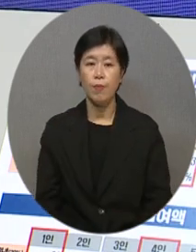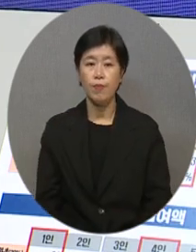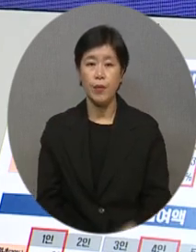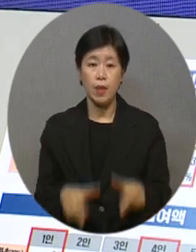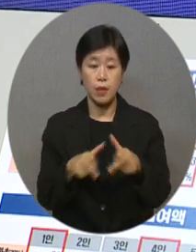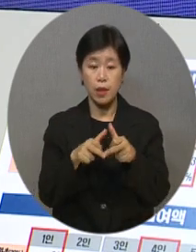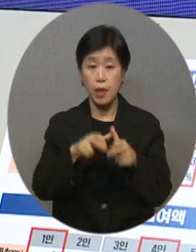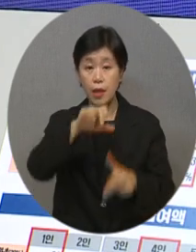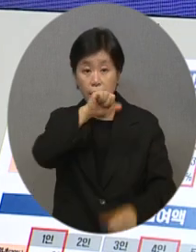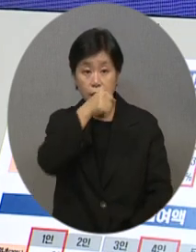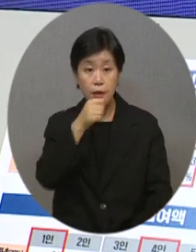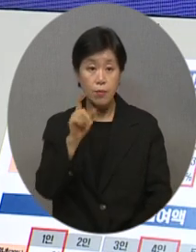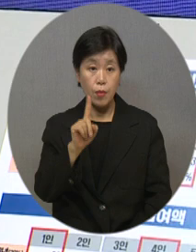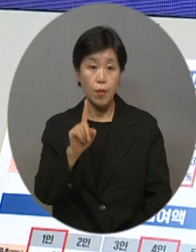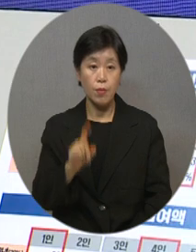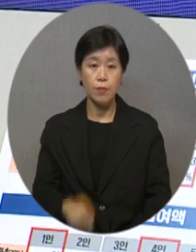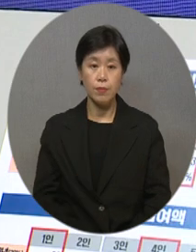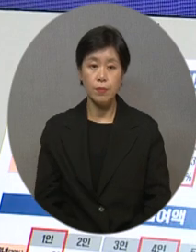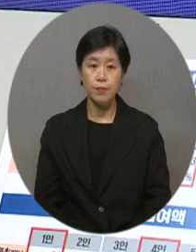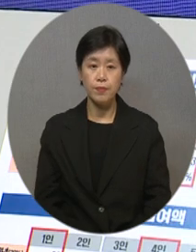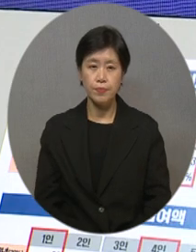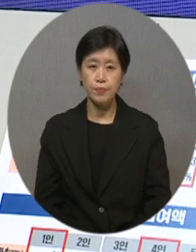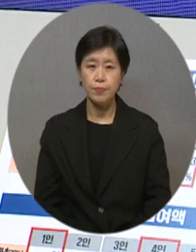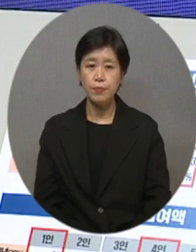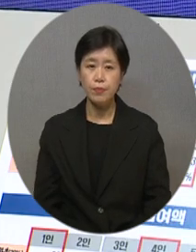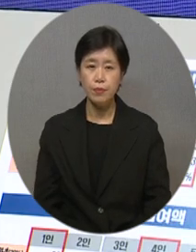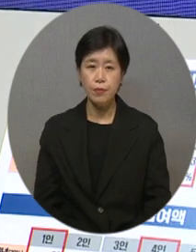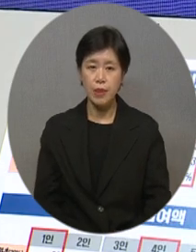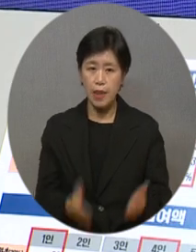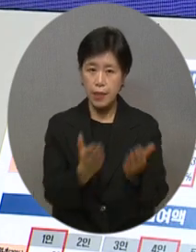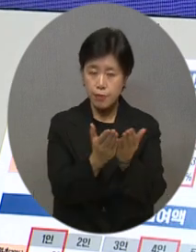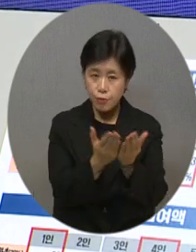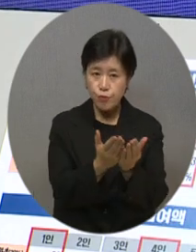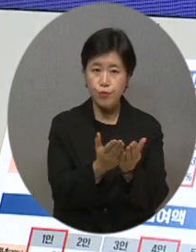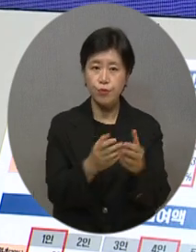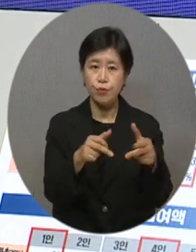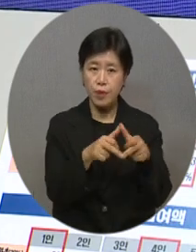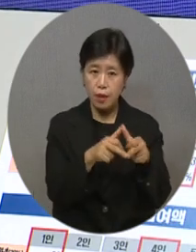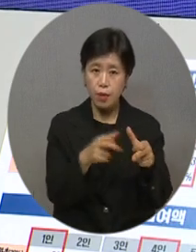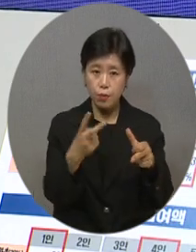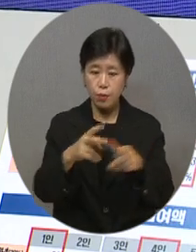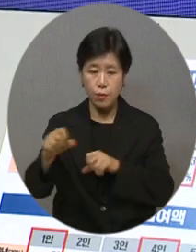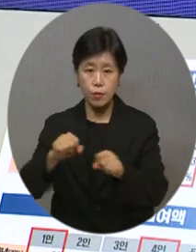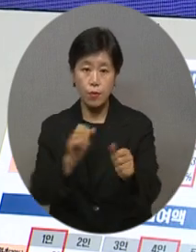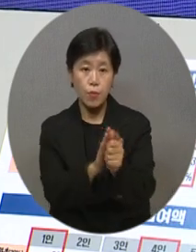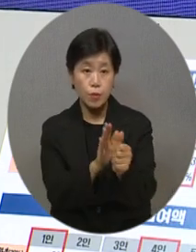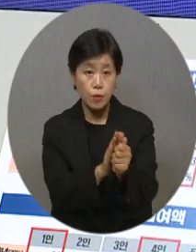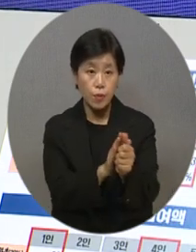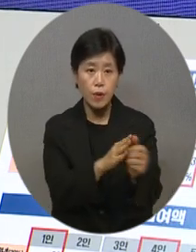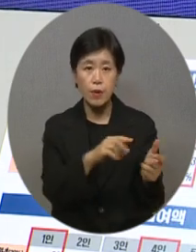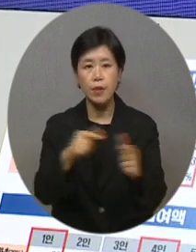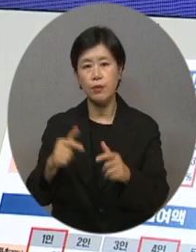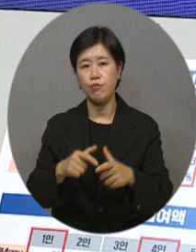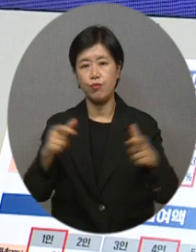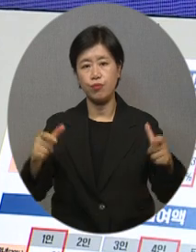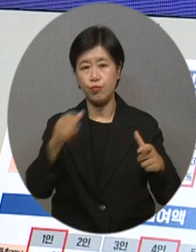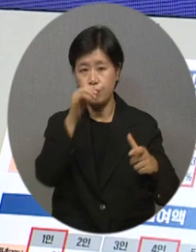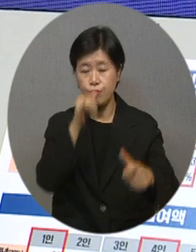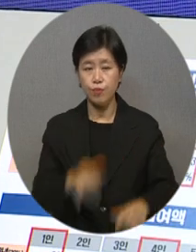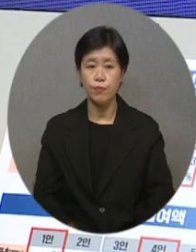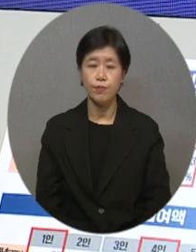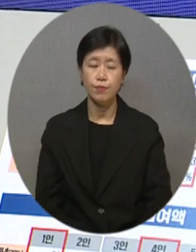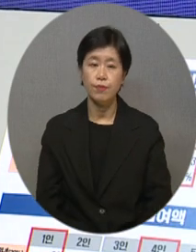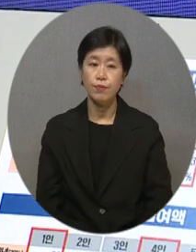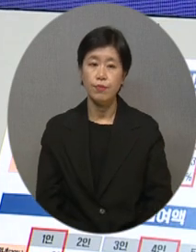같은 경우도 많이 있습니다. 체중증 맞춤형 그 장애라든지 또 활동보조 같은 경우도 많이 늘어났기 때문에 그런 거 늘어나게 되어 있고 또